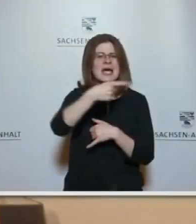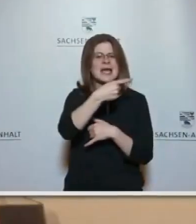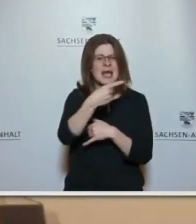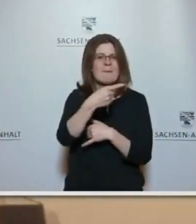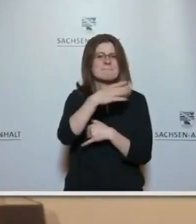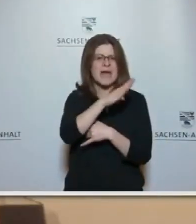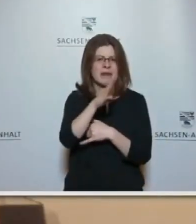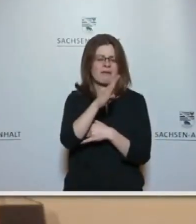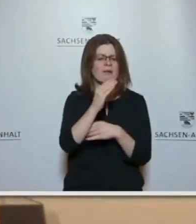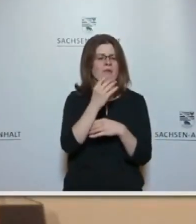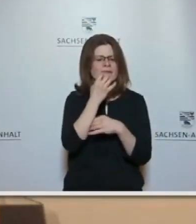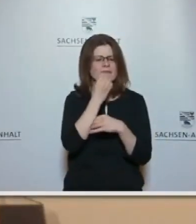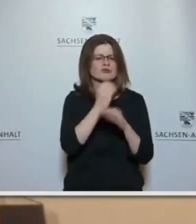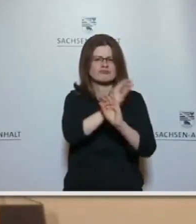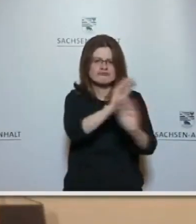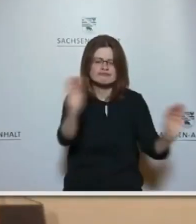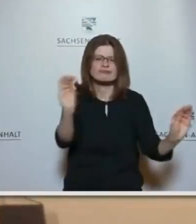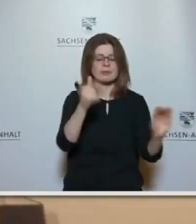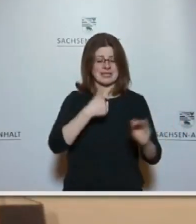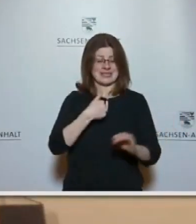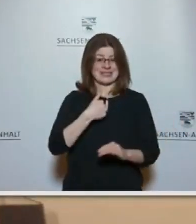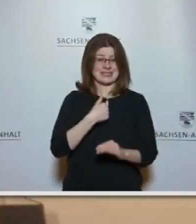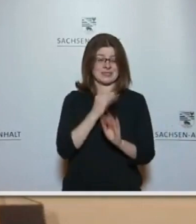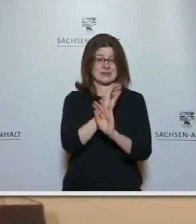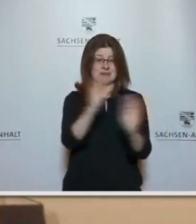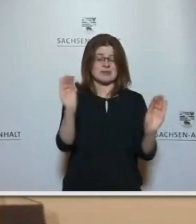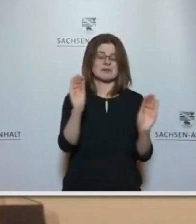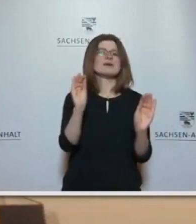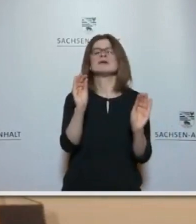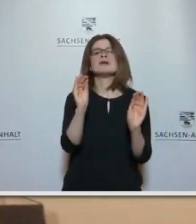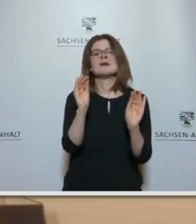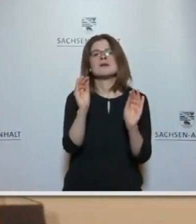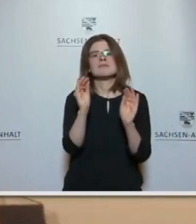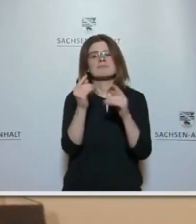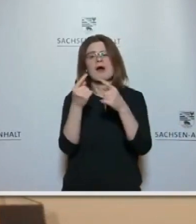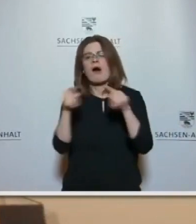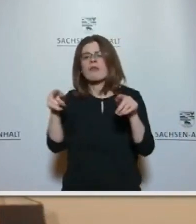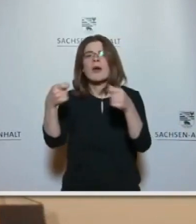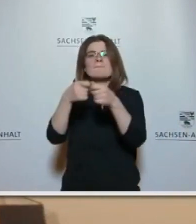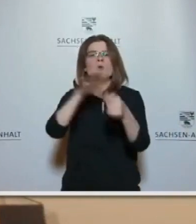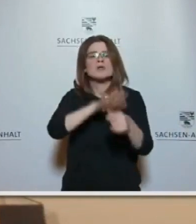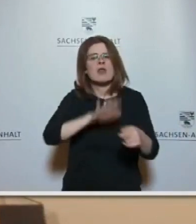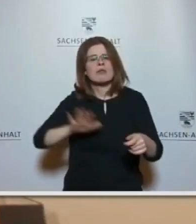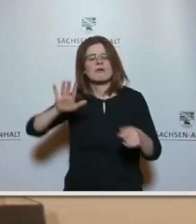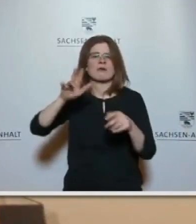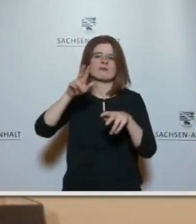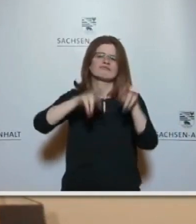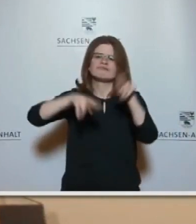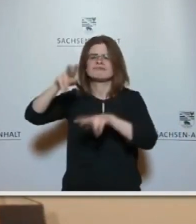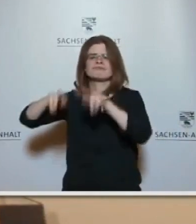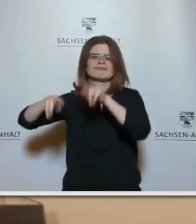Ich weise darauf hin, dass aber das andere, was in den einzelnen Ländern sehr unterschiedlich im Sinne